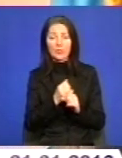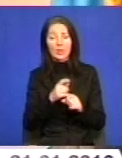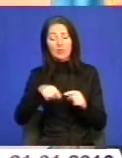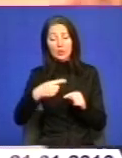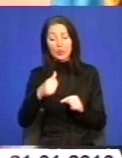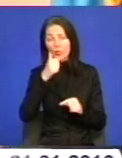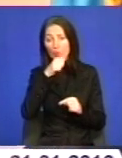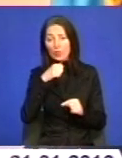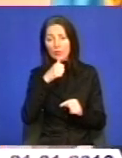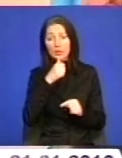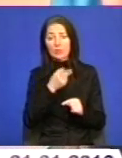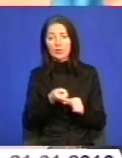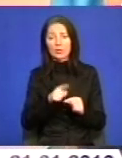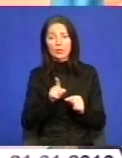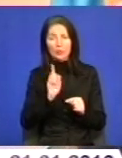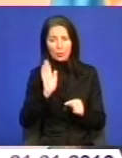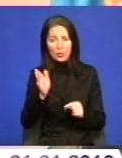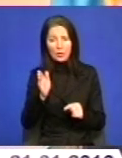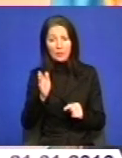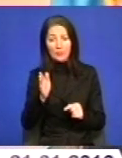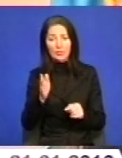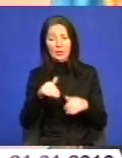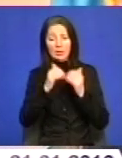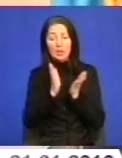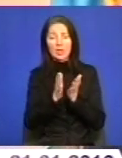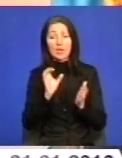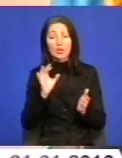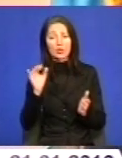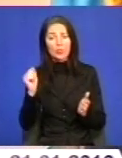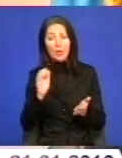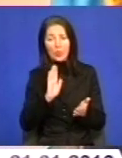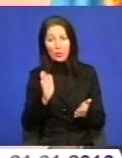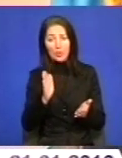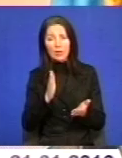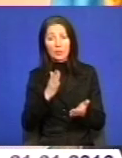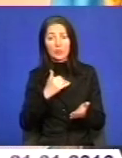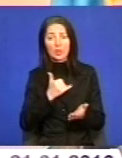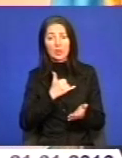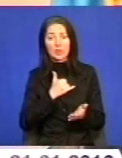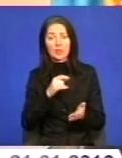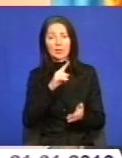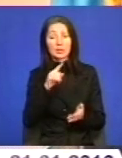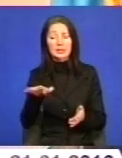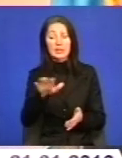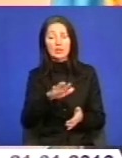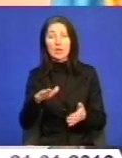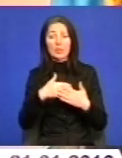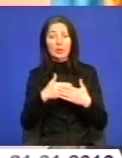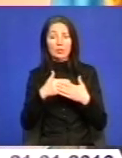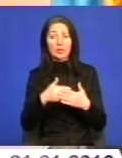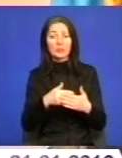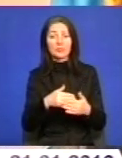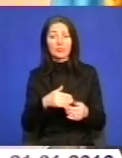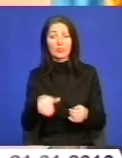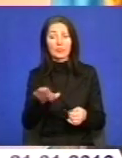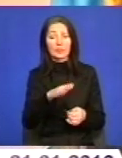році, оцьому що буде, загальна сума буде складати в нас з територіальними громадами,